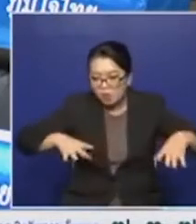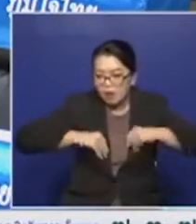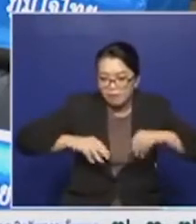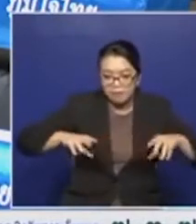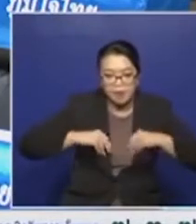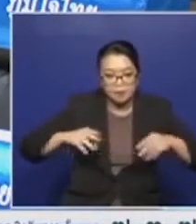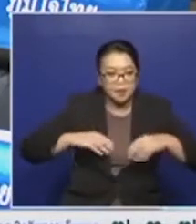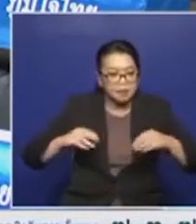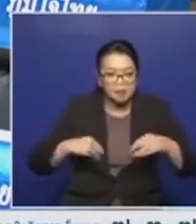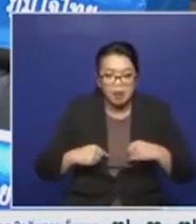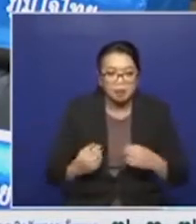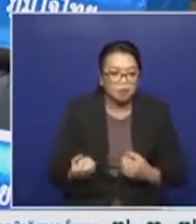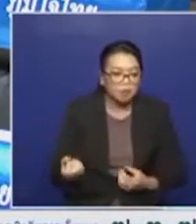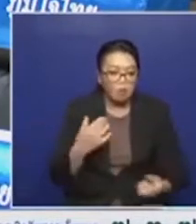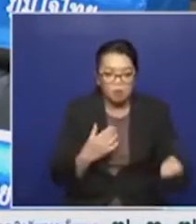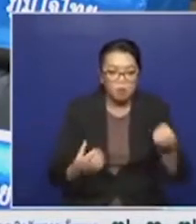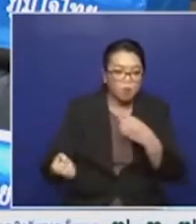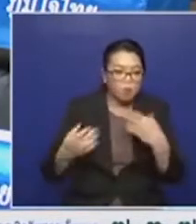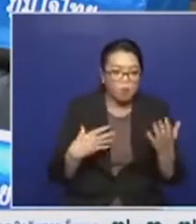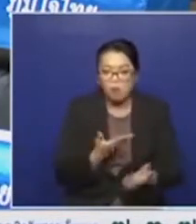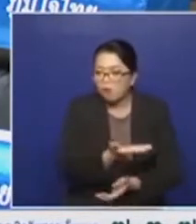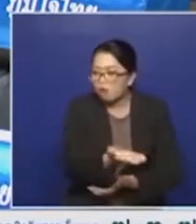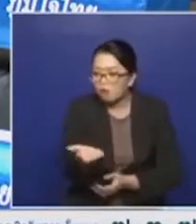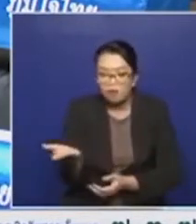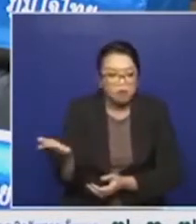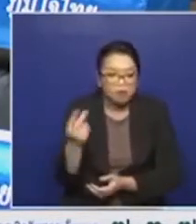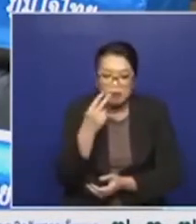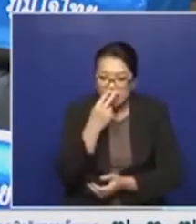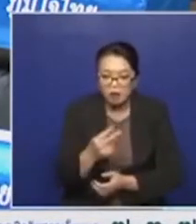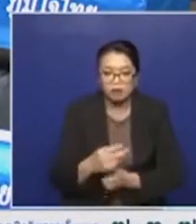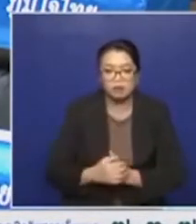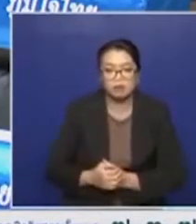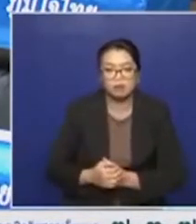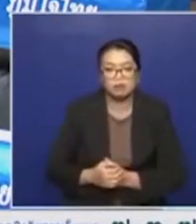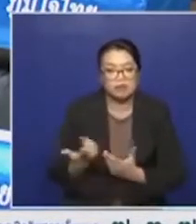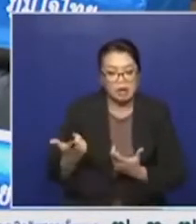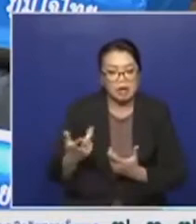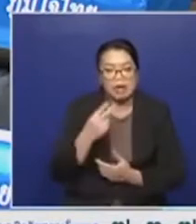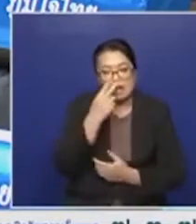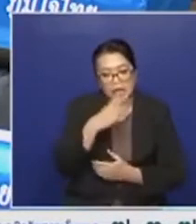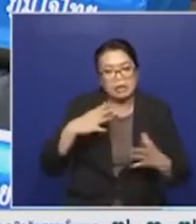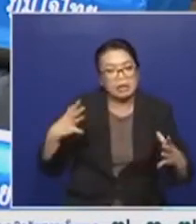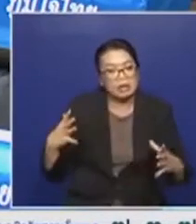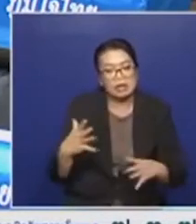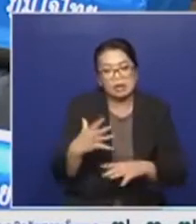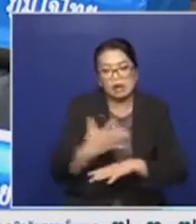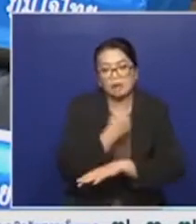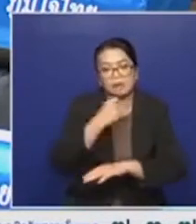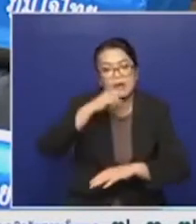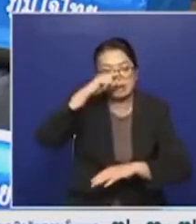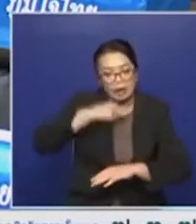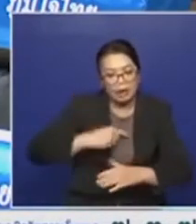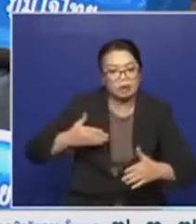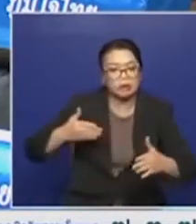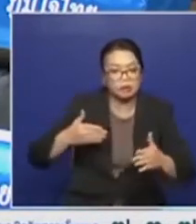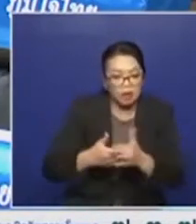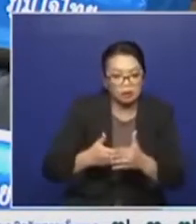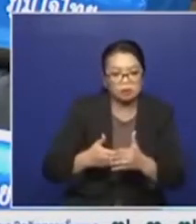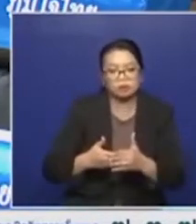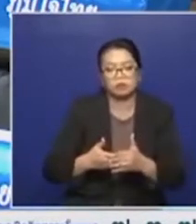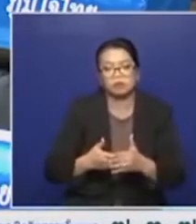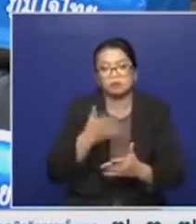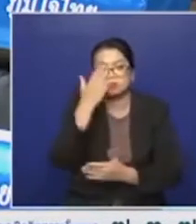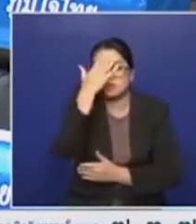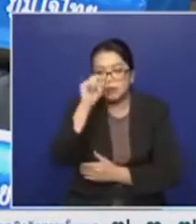หน้าสภาพแบบนี้เป็นสภาพที่ทำให้การเมืองไทยถึงทางตันผมจึงขอเรียกร้อง